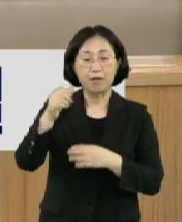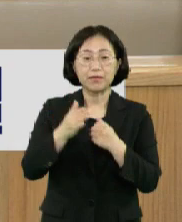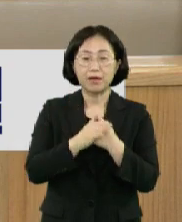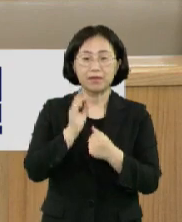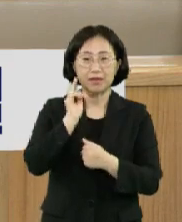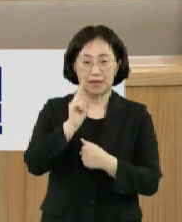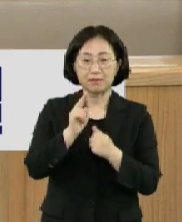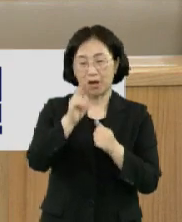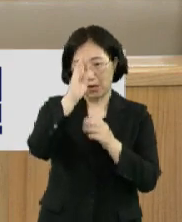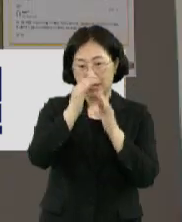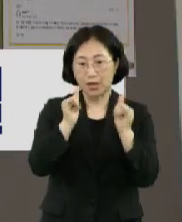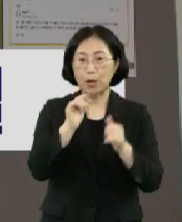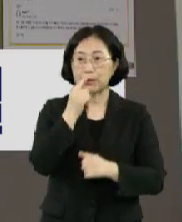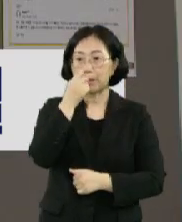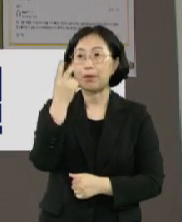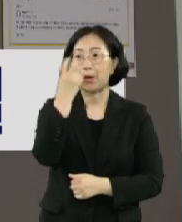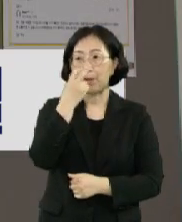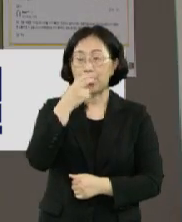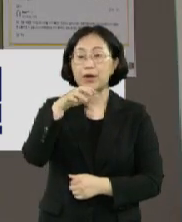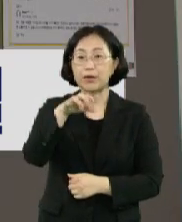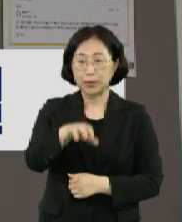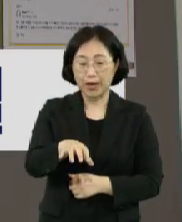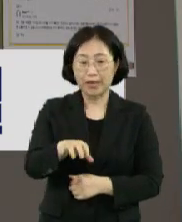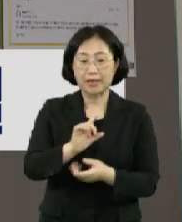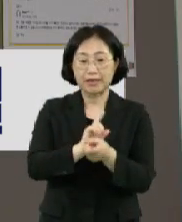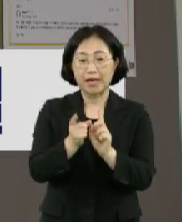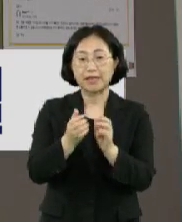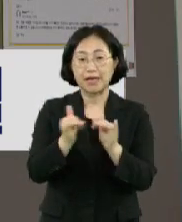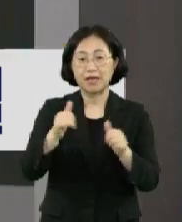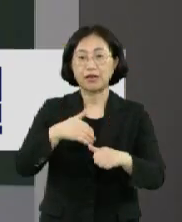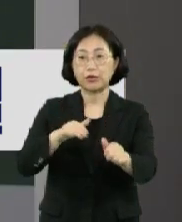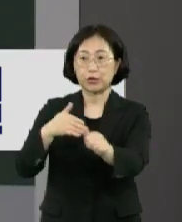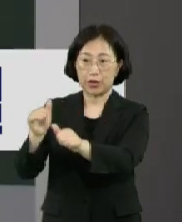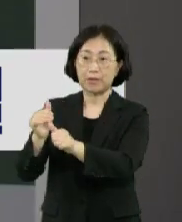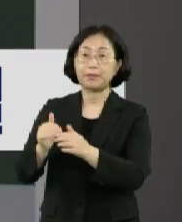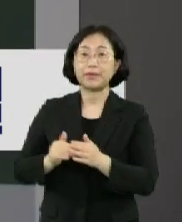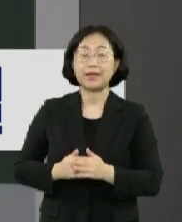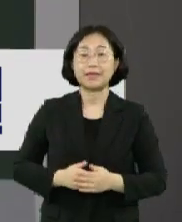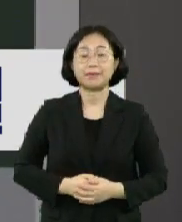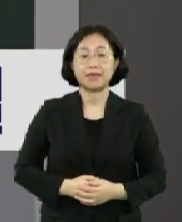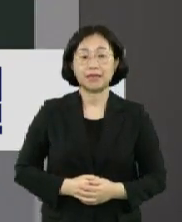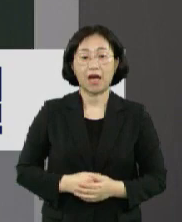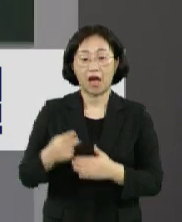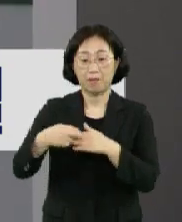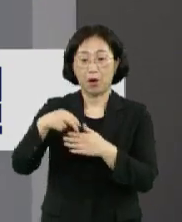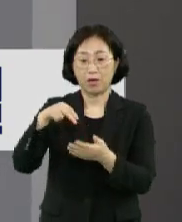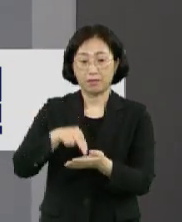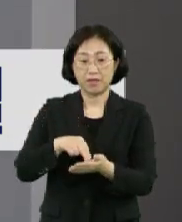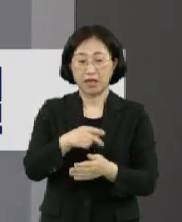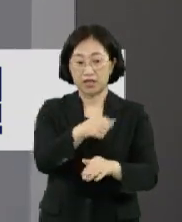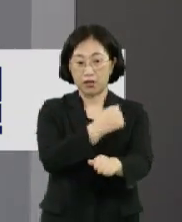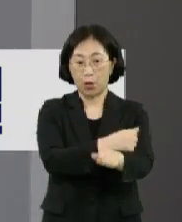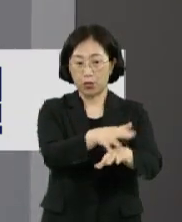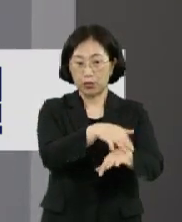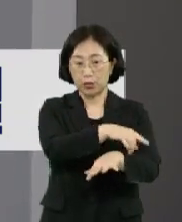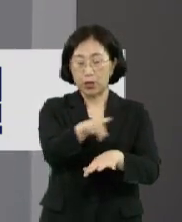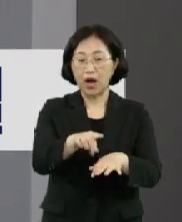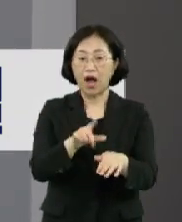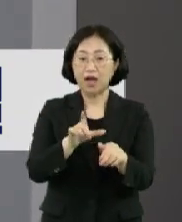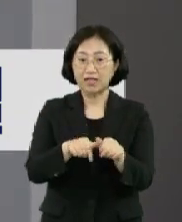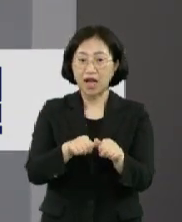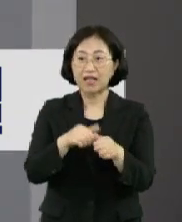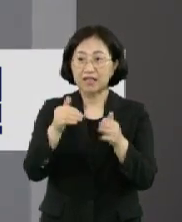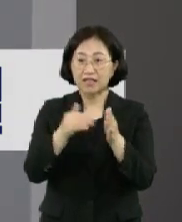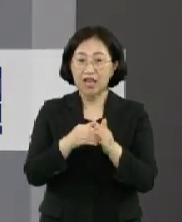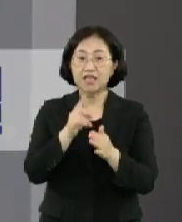중증 환자 입원 병상과 선별 진료소 등에는 대체 인력이 투입됐습니다. 병원 측은 노조 측이 교섭 시한 종료